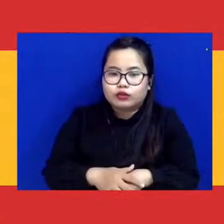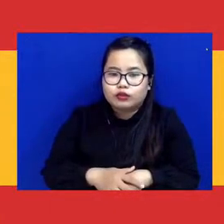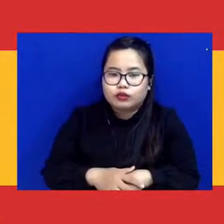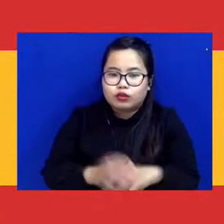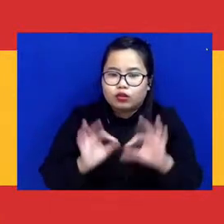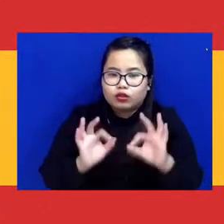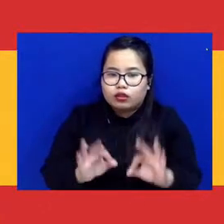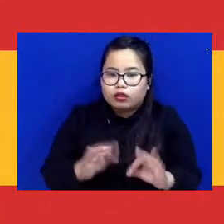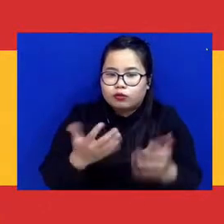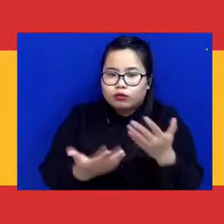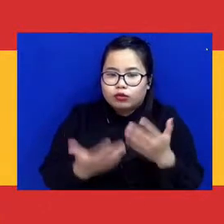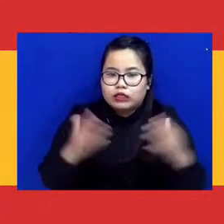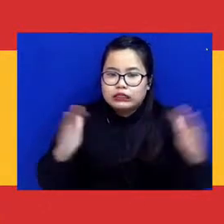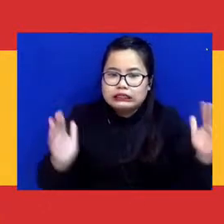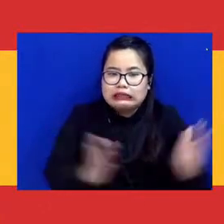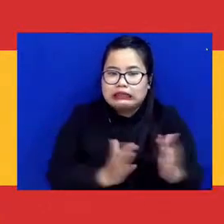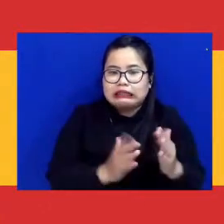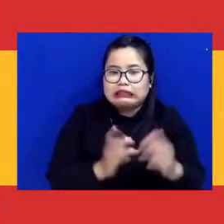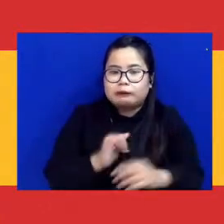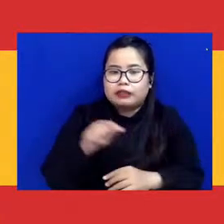Singkatnya begitu, Bapak Ibu,